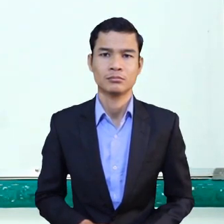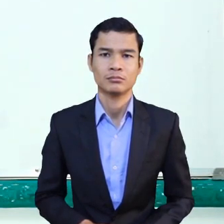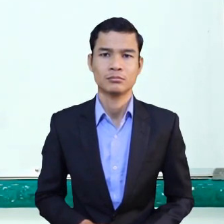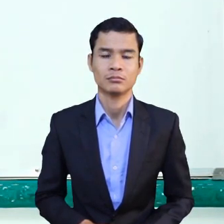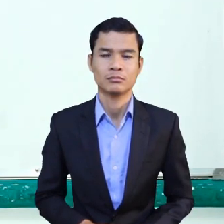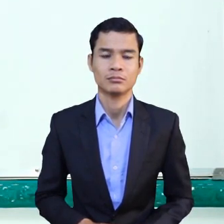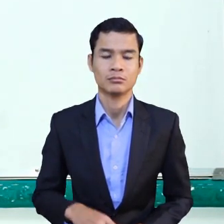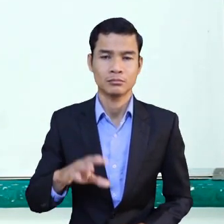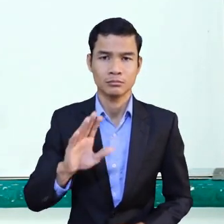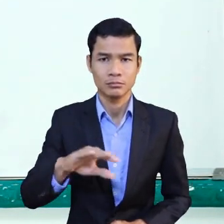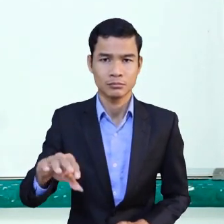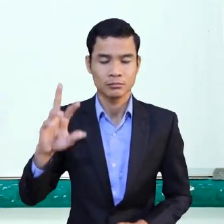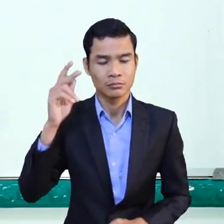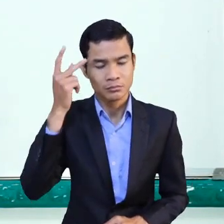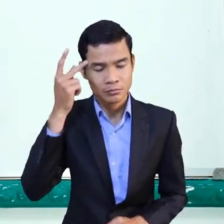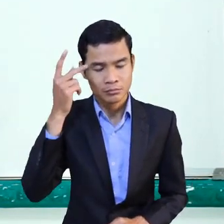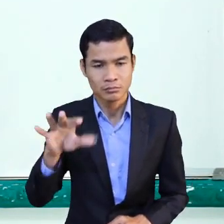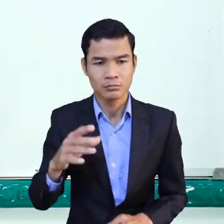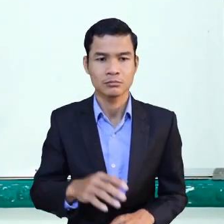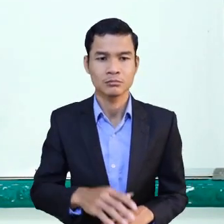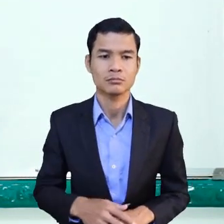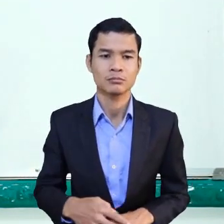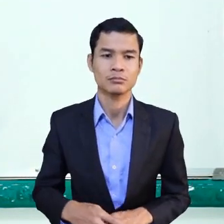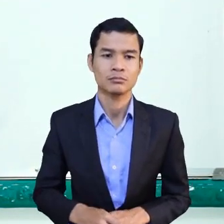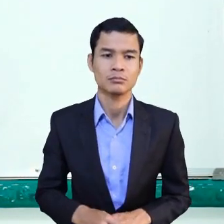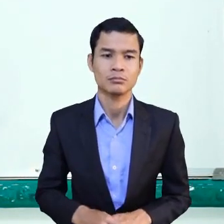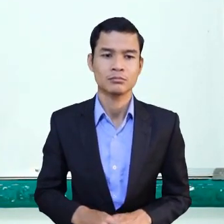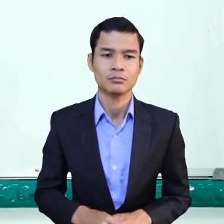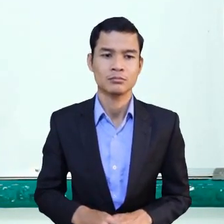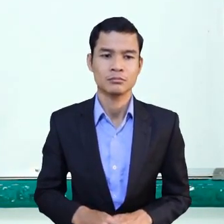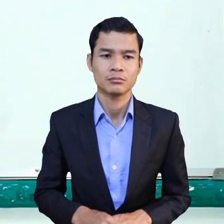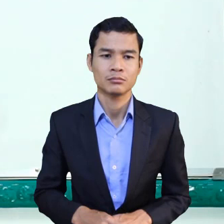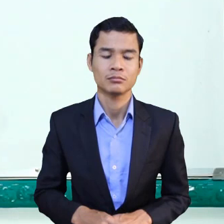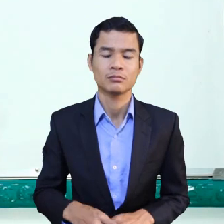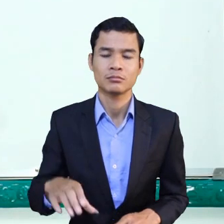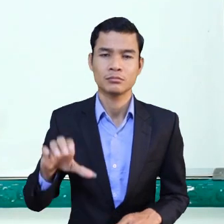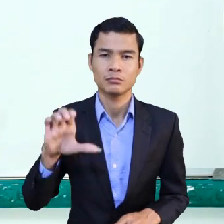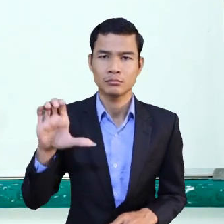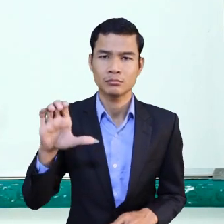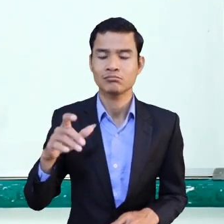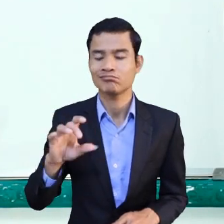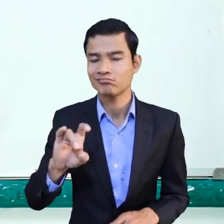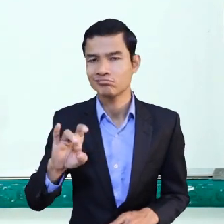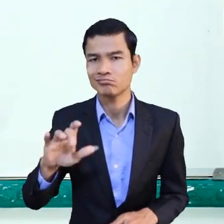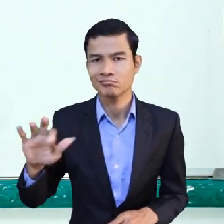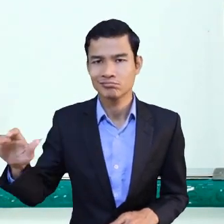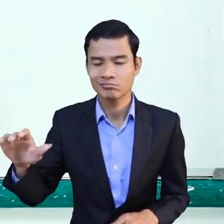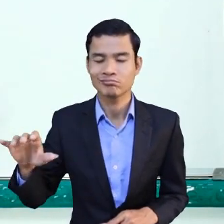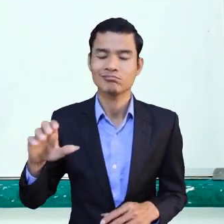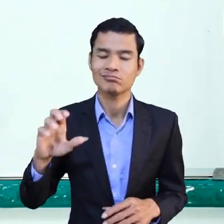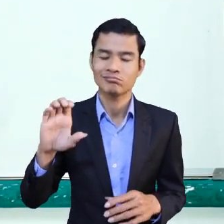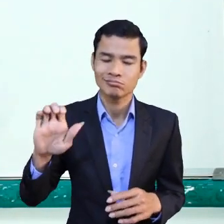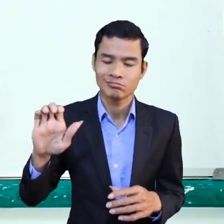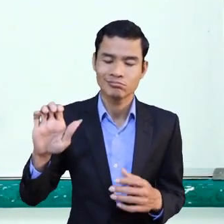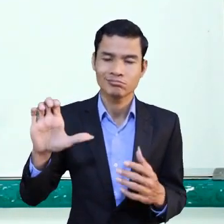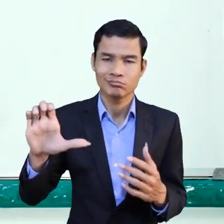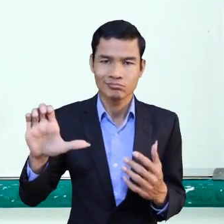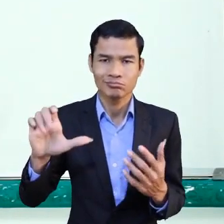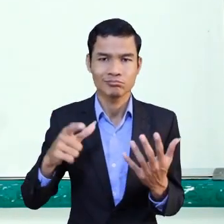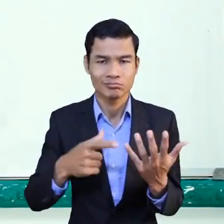ចាកូនគិតមើលគិតឃើញនៅកូនឆេមានអក្សរអ្វីខ្លះកូនសរសេរបាននៅ